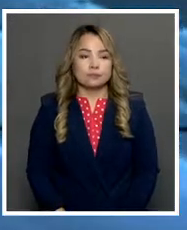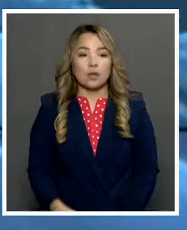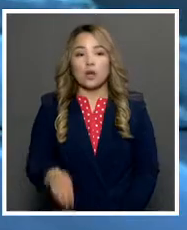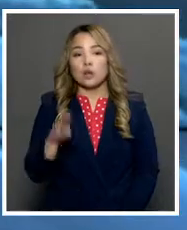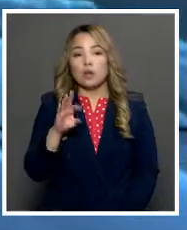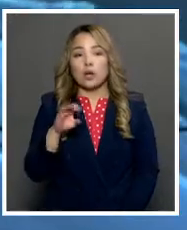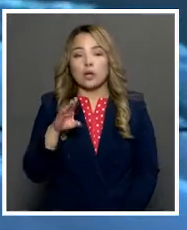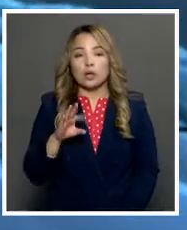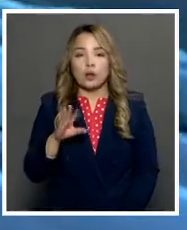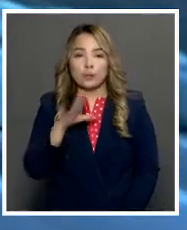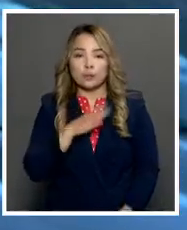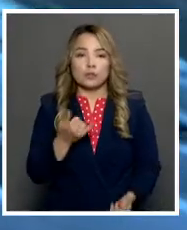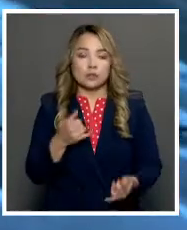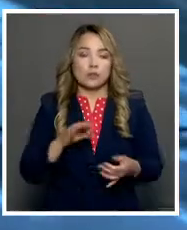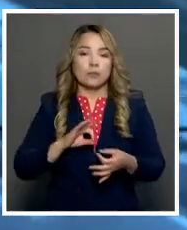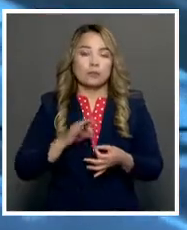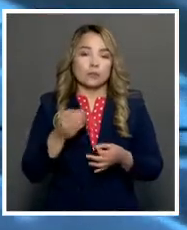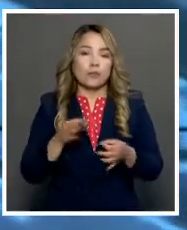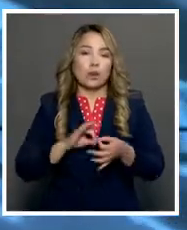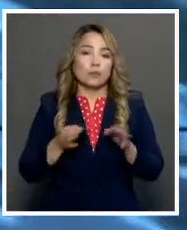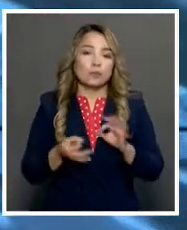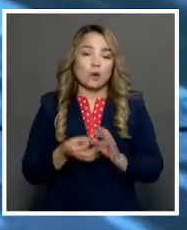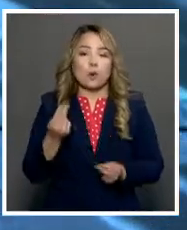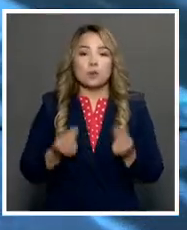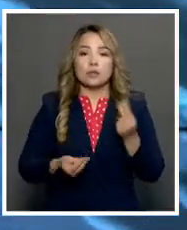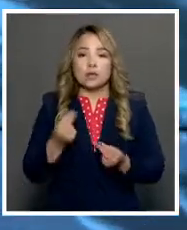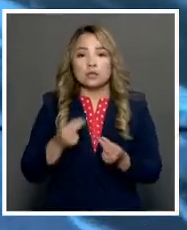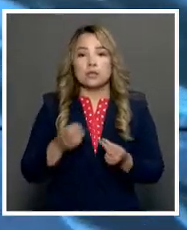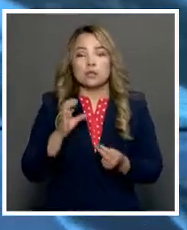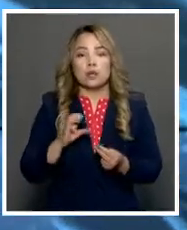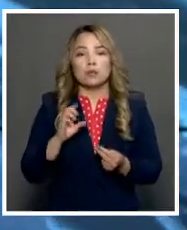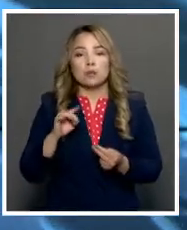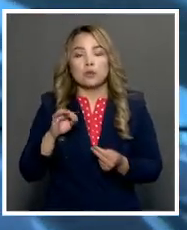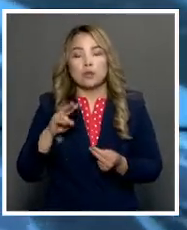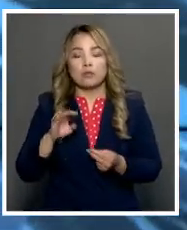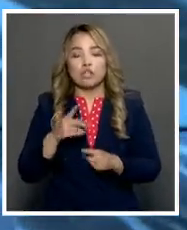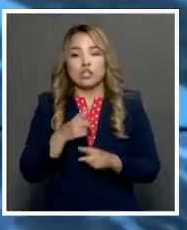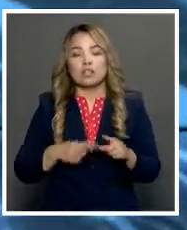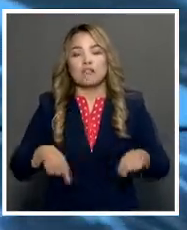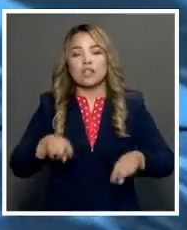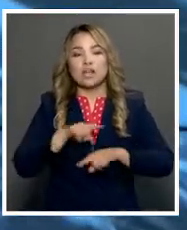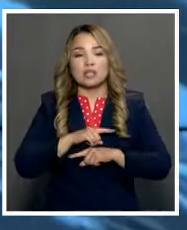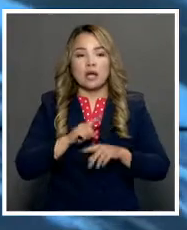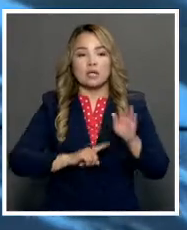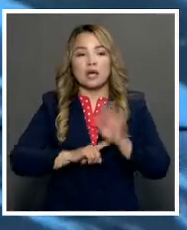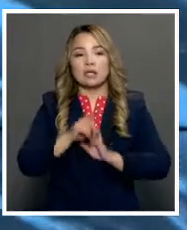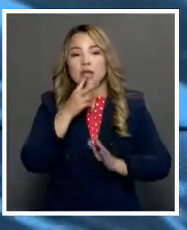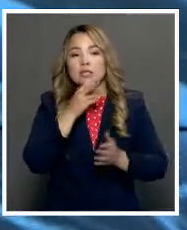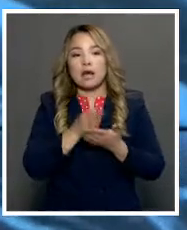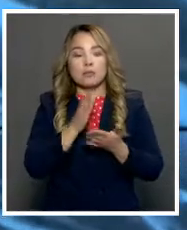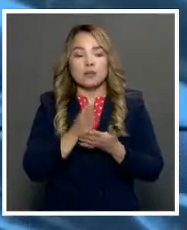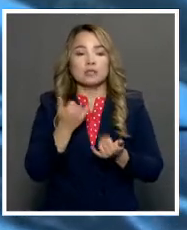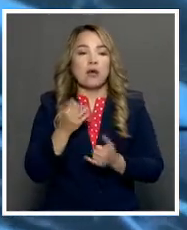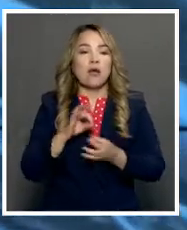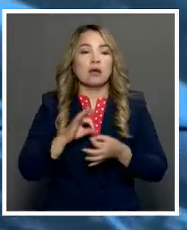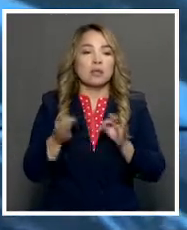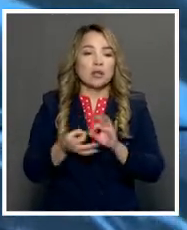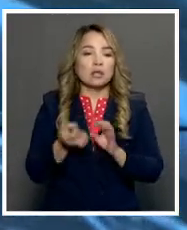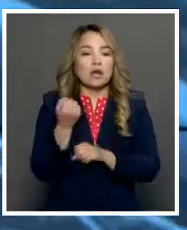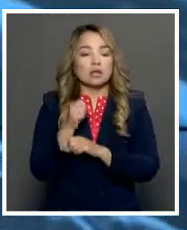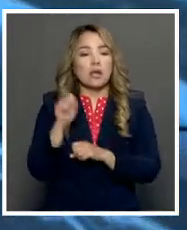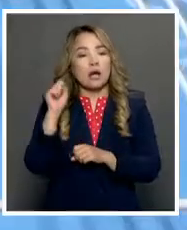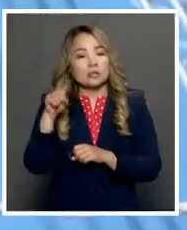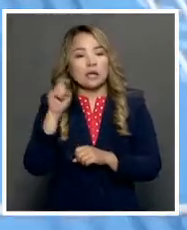Токио төрінде рингке шыққан боксшы Сәкен Бибосынов жартылай финалға жолдама алды. Енді екі рет жеңсе, олимпиада алтынын алады.